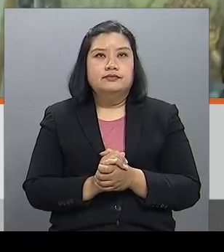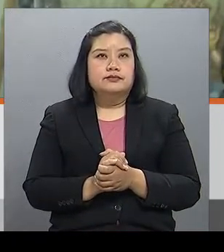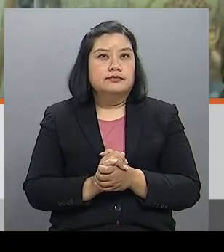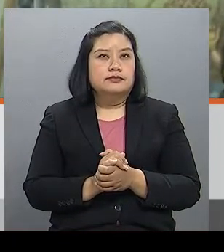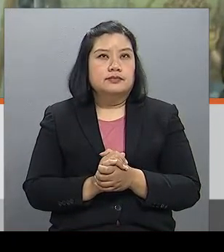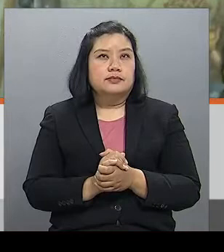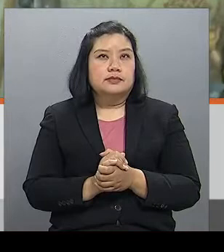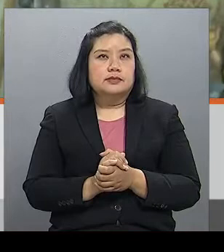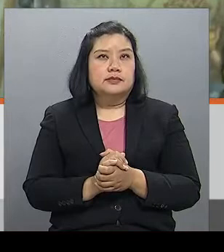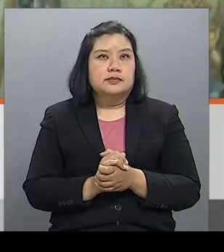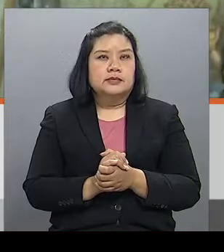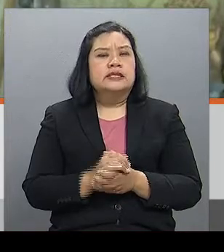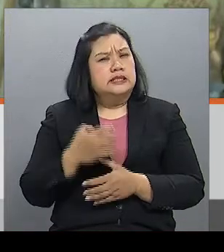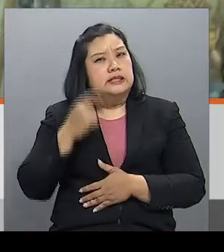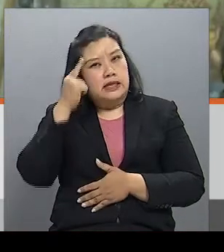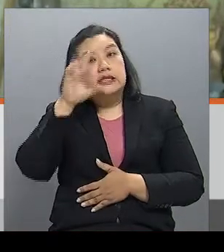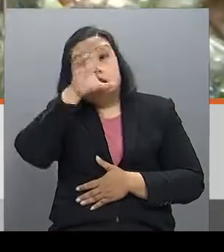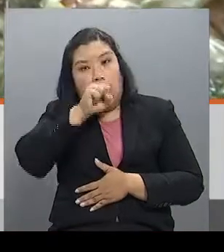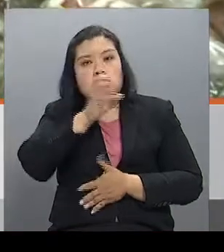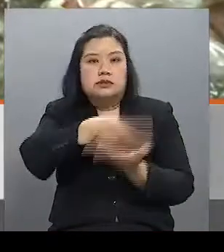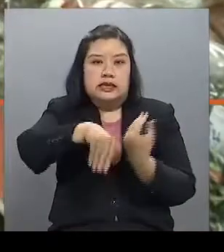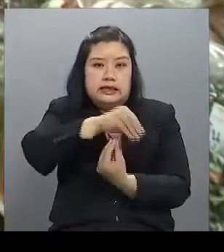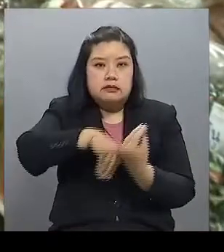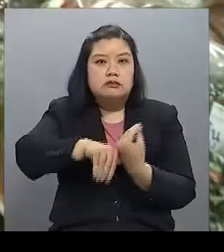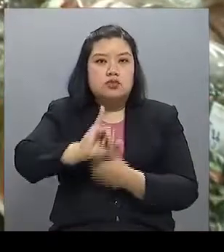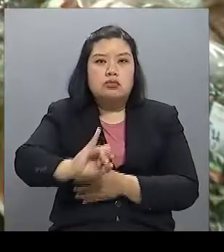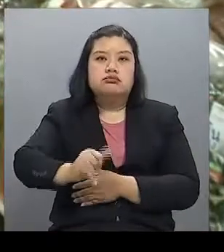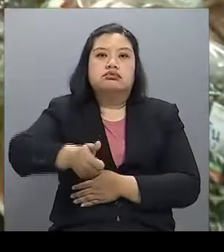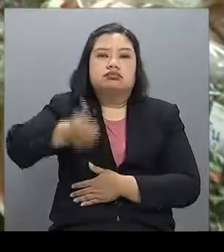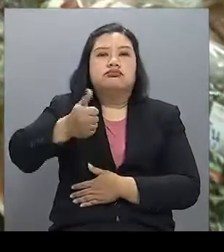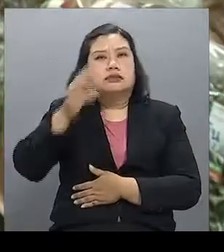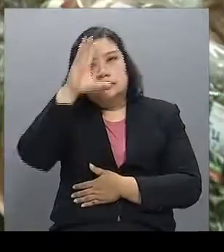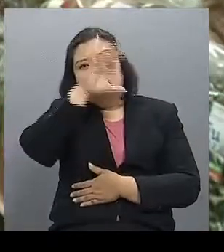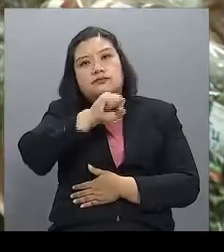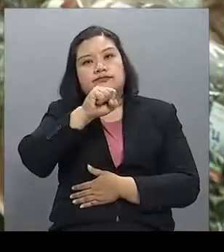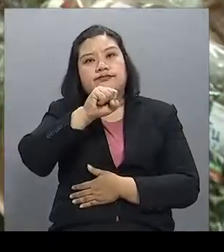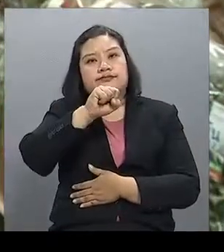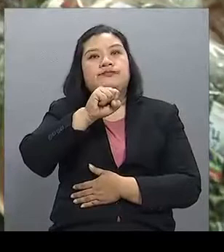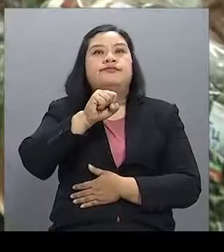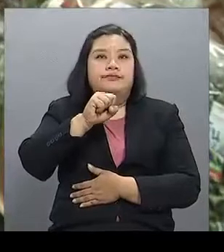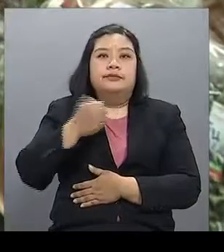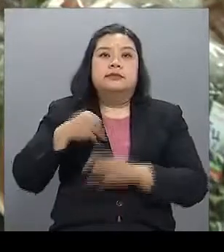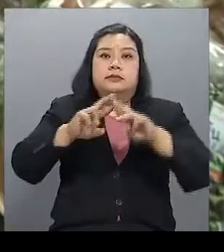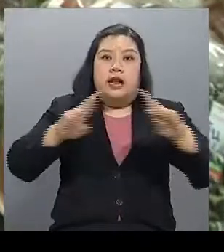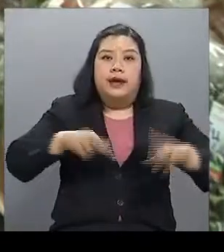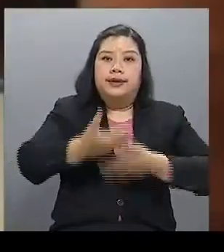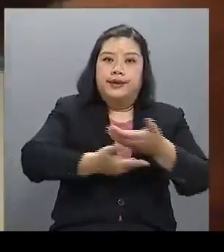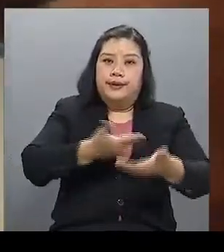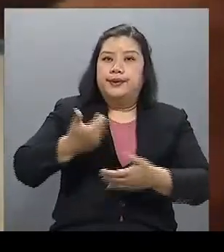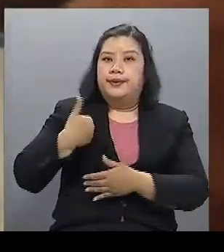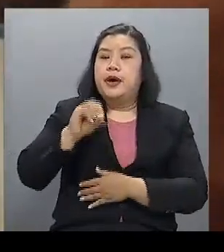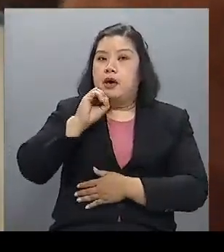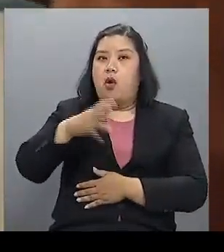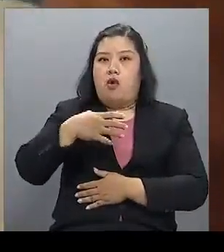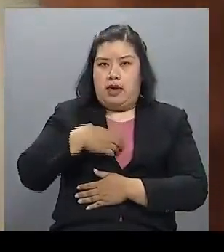รษฐกิจคงจะดีขึ้นค่ะคงจะดีขึ้นค่ะ ผู้ค้าบางส่วนยังเสนอให้โครงการนั้นเพิ่มวงเงินมากกว่